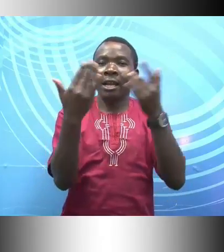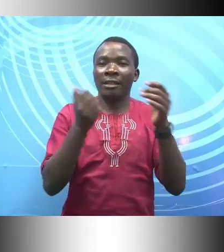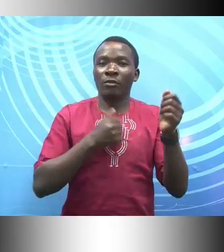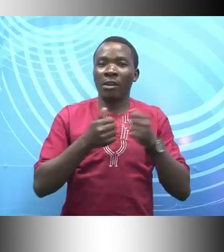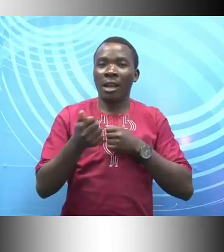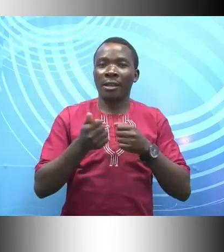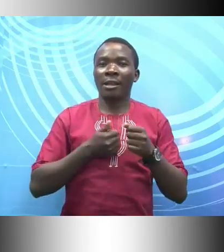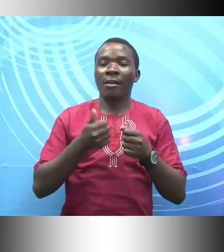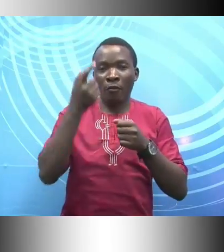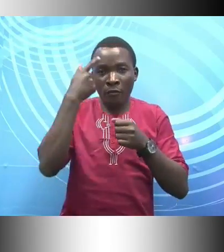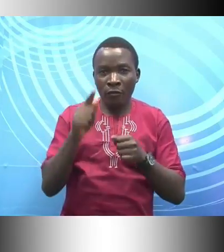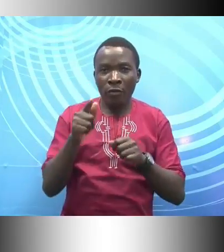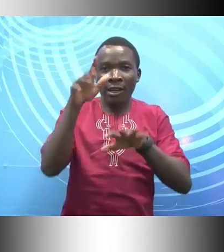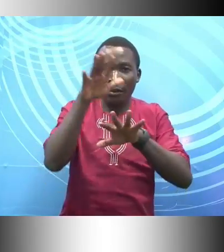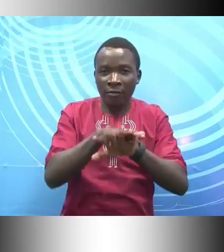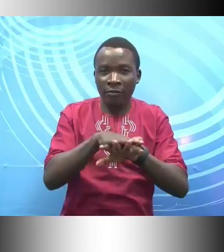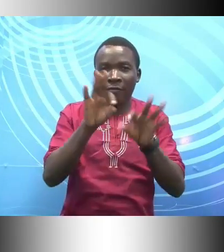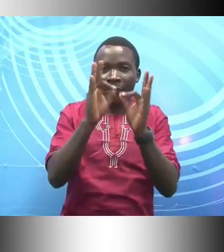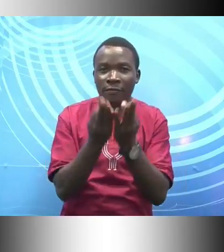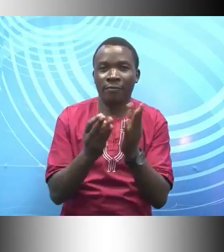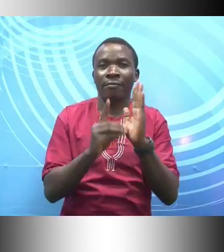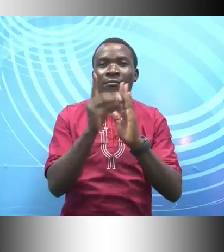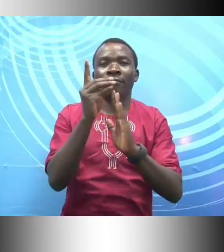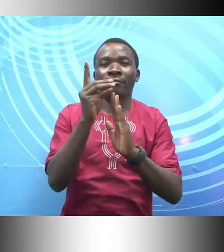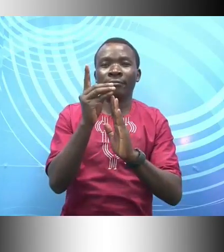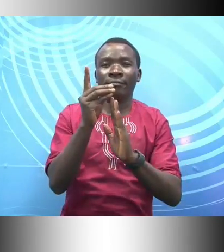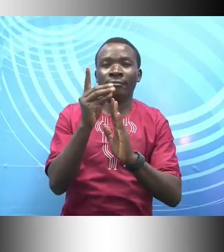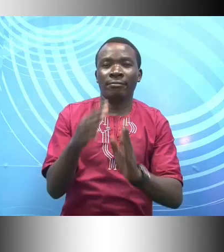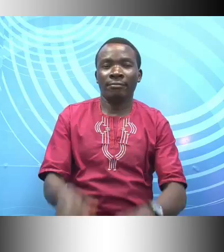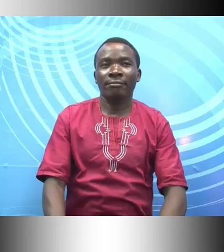the inclusive family development.